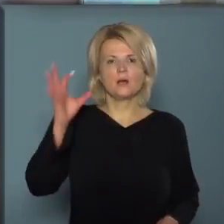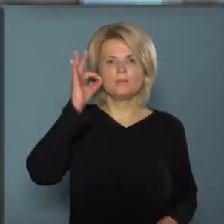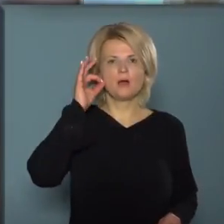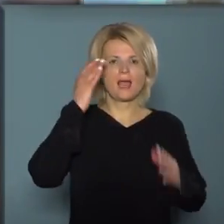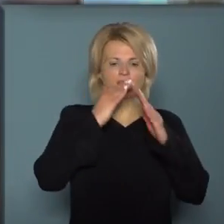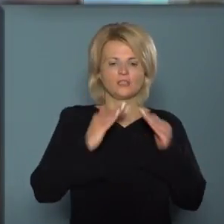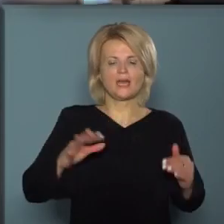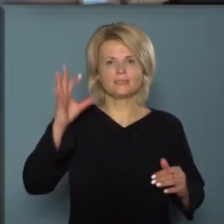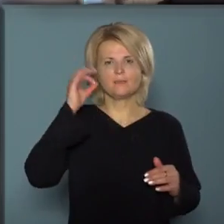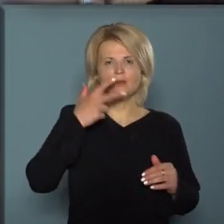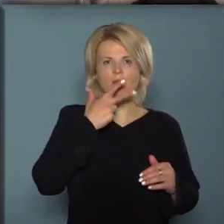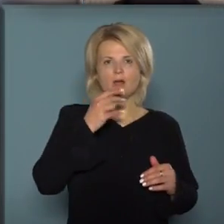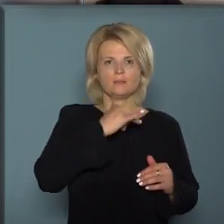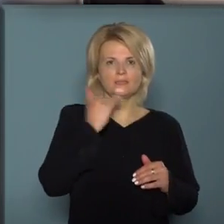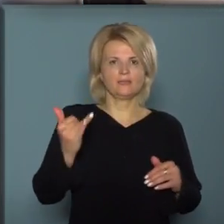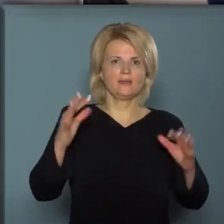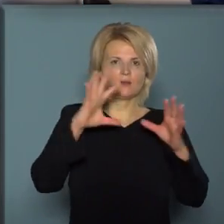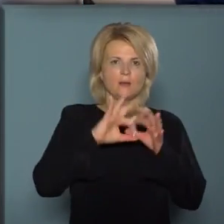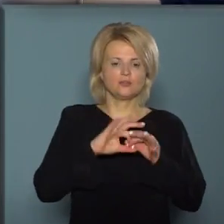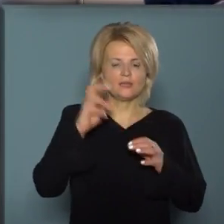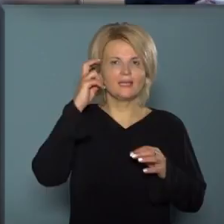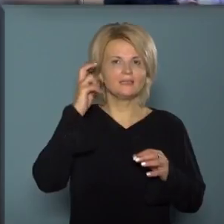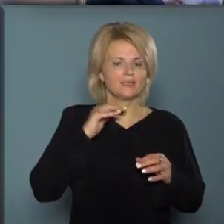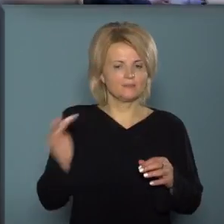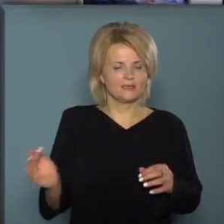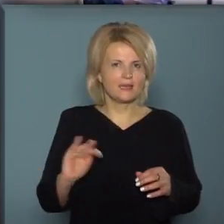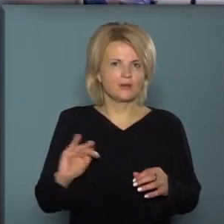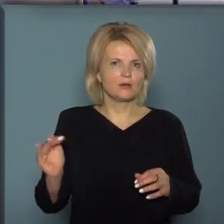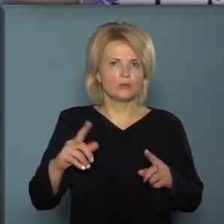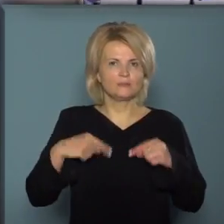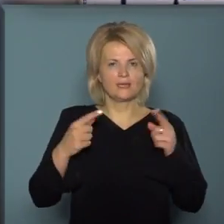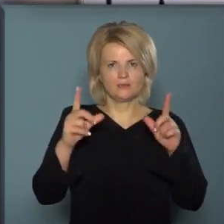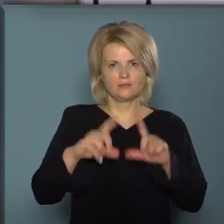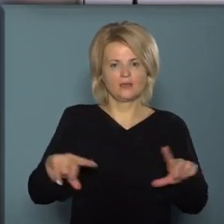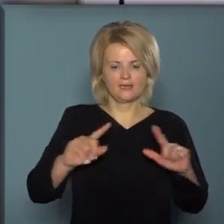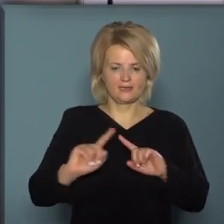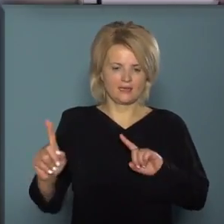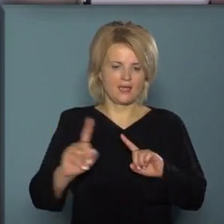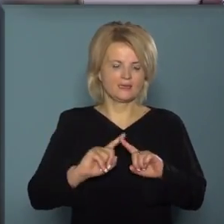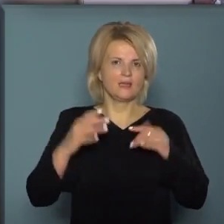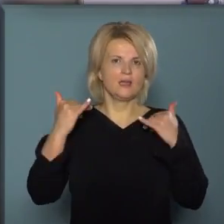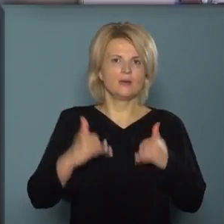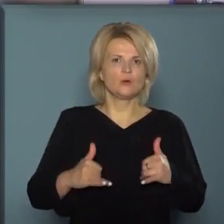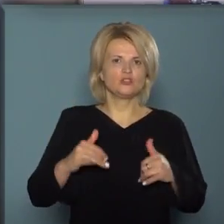Balázsházy Bálint 30 éve kötődik az intézményhez. Gyerekként, majd tanárként is ide járt, jelenleg pedig